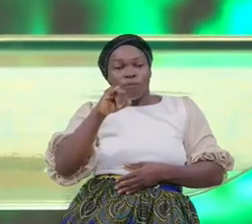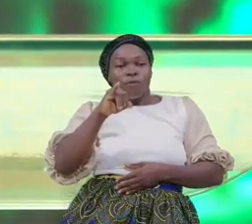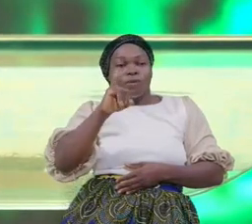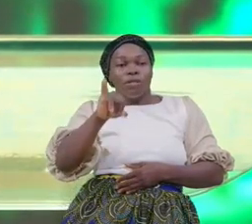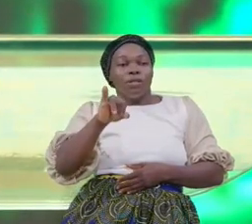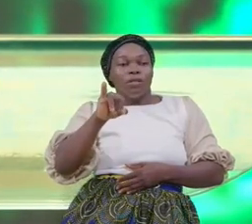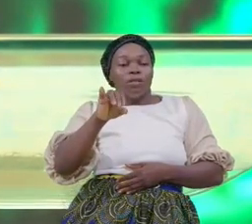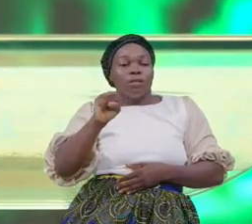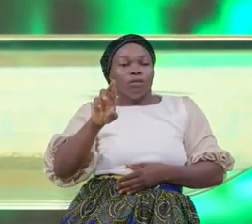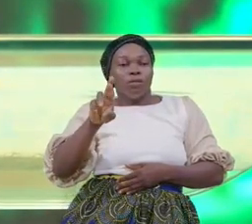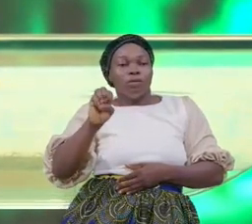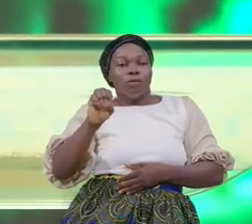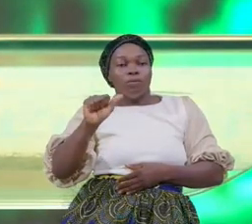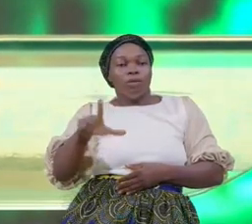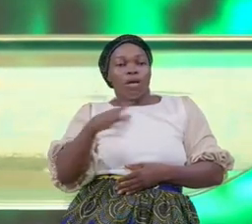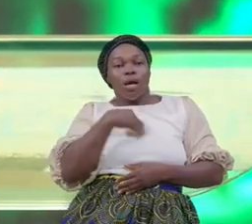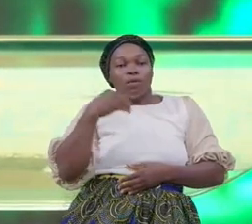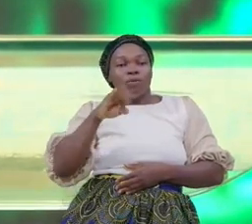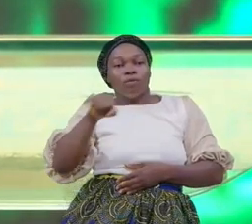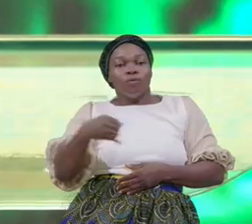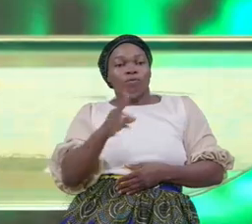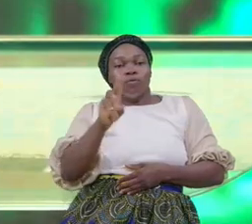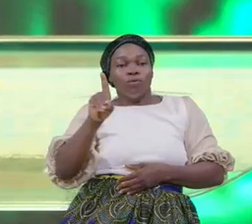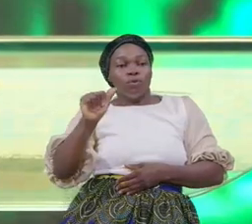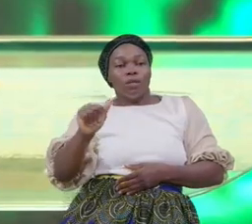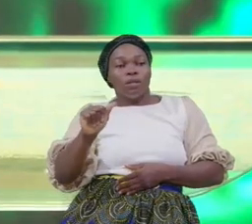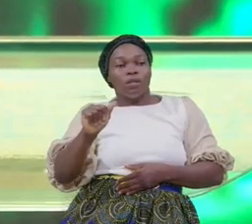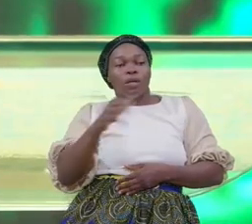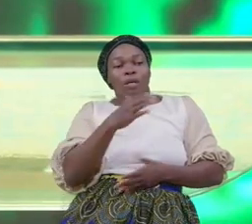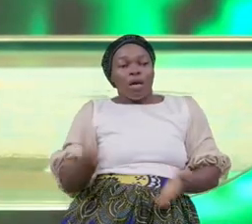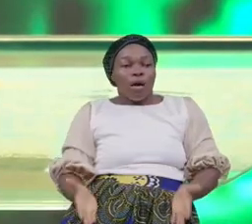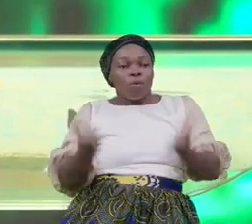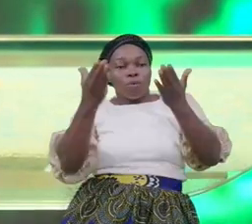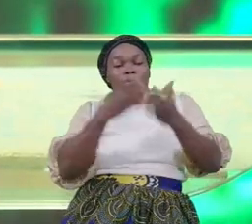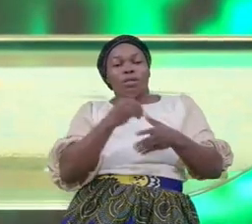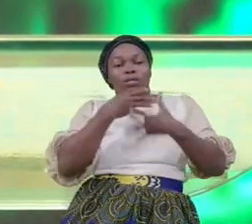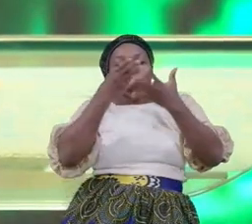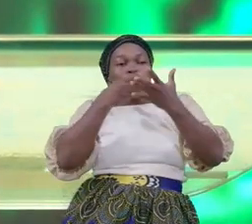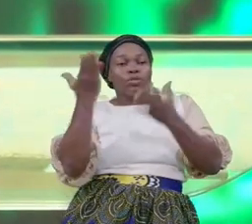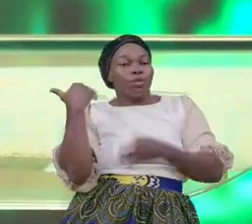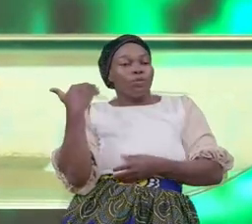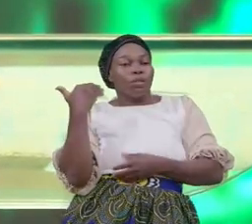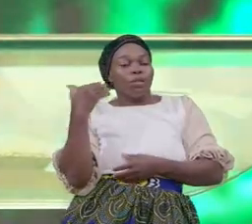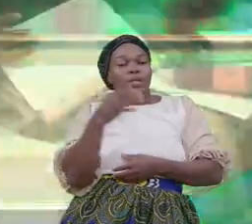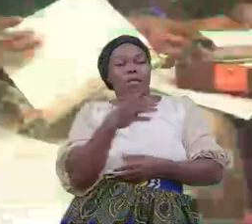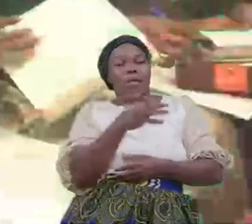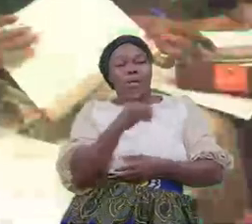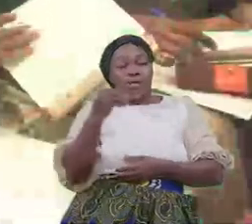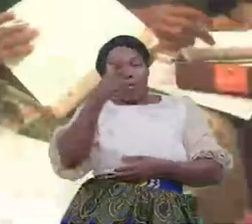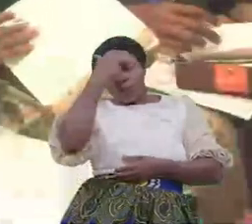Et les hommes d'Israël et de Juda poussèrent des cris parce que